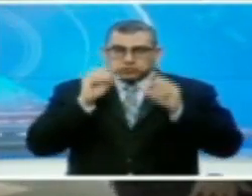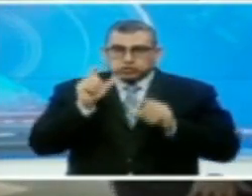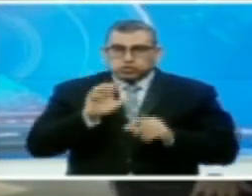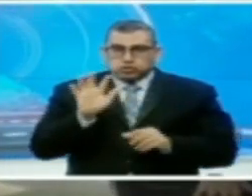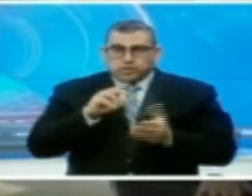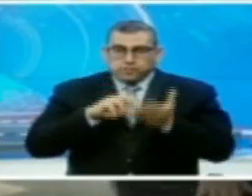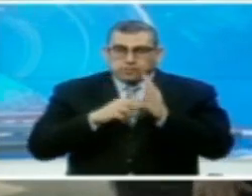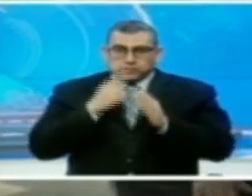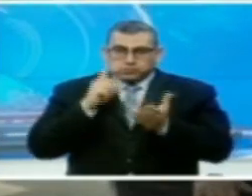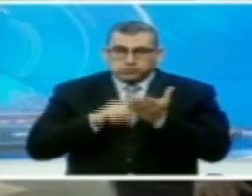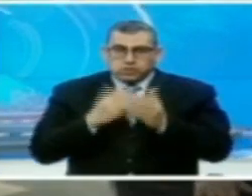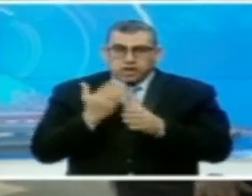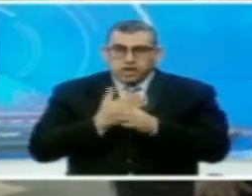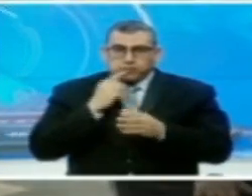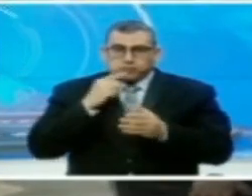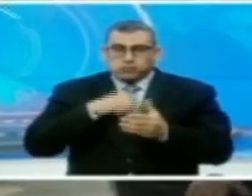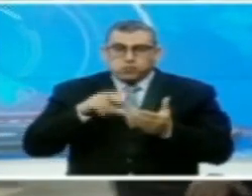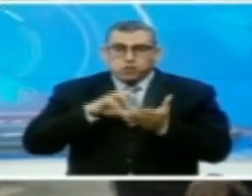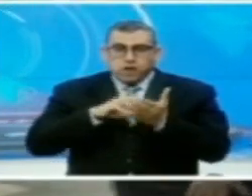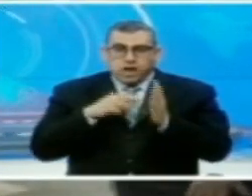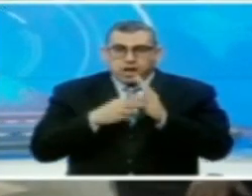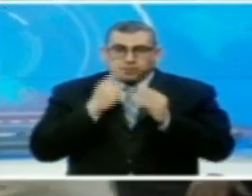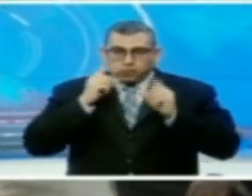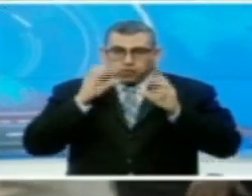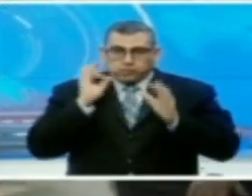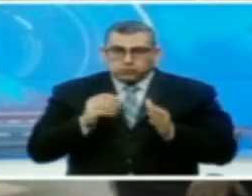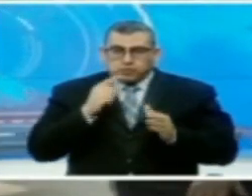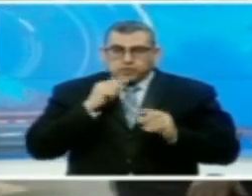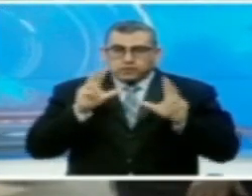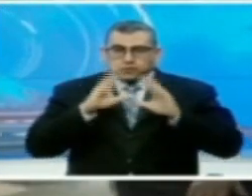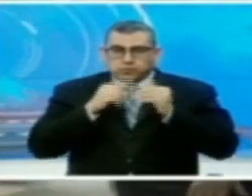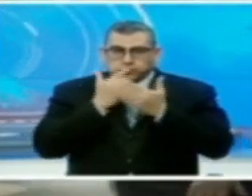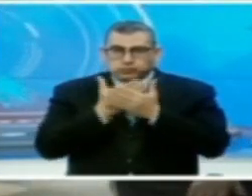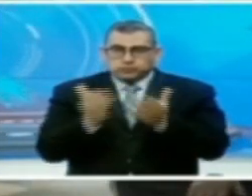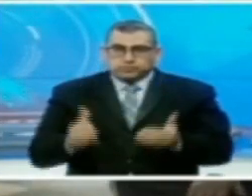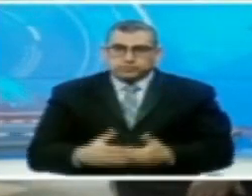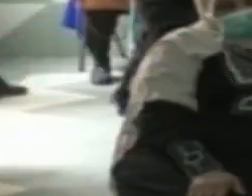كيفية التعامل مع المشكلة السكانية بشكل واقعي. محمد حلمي، التلفزيون المصري.